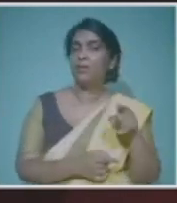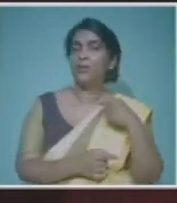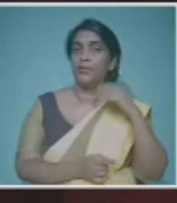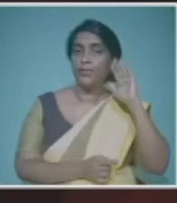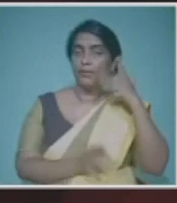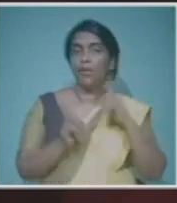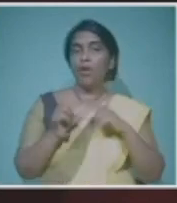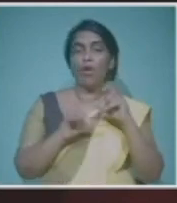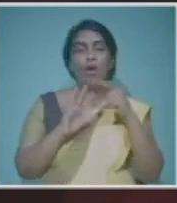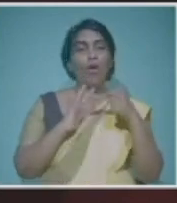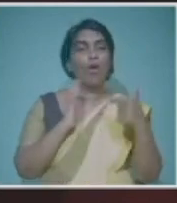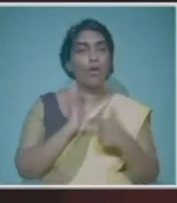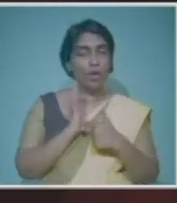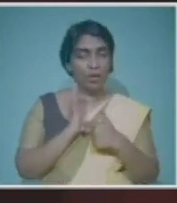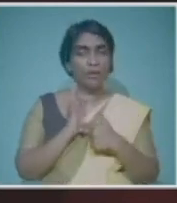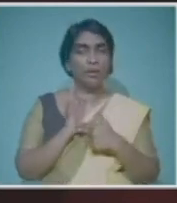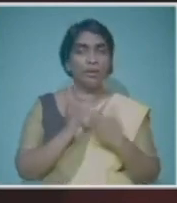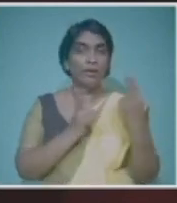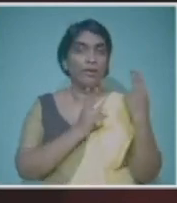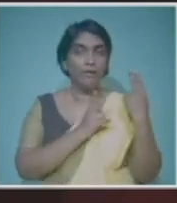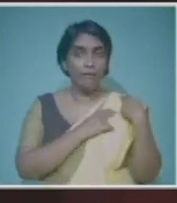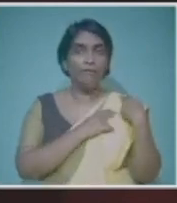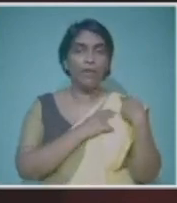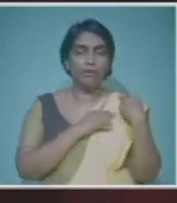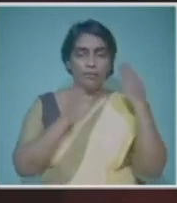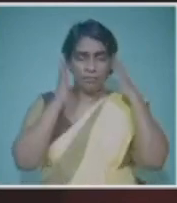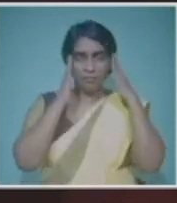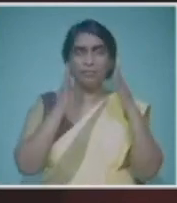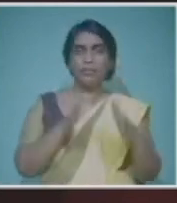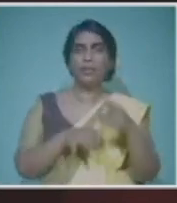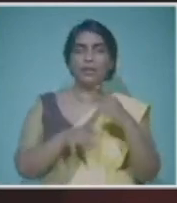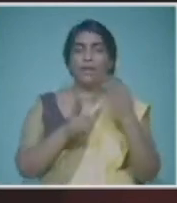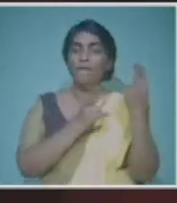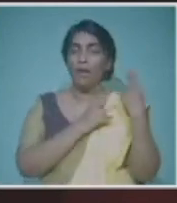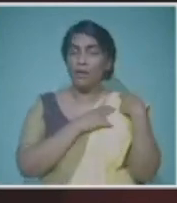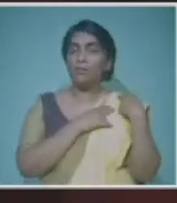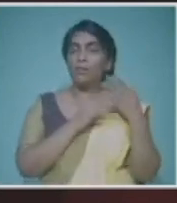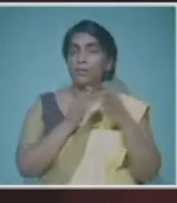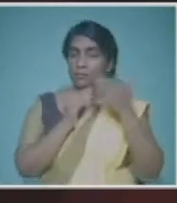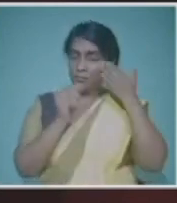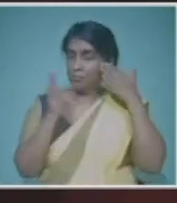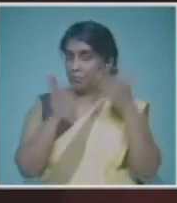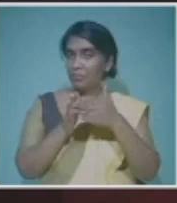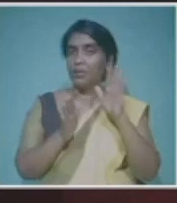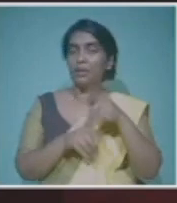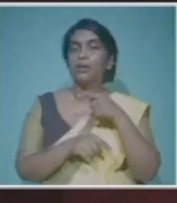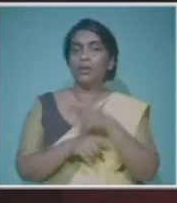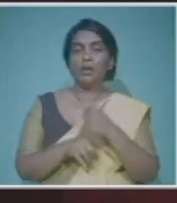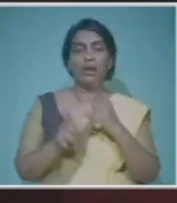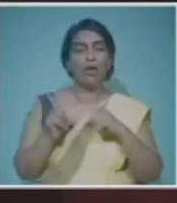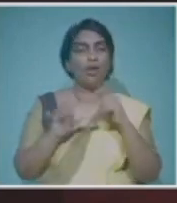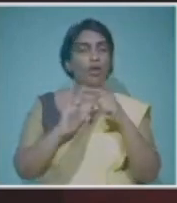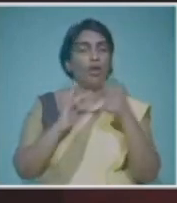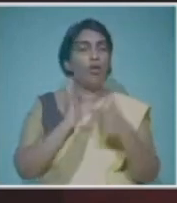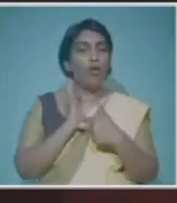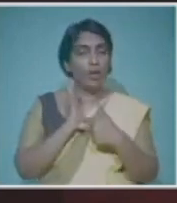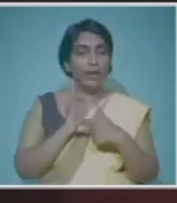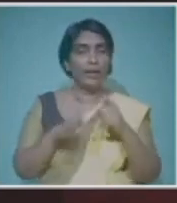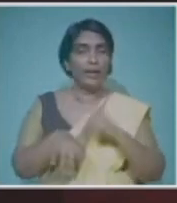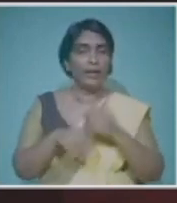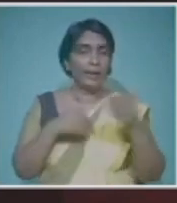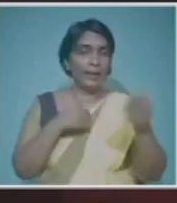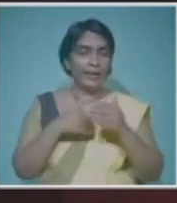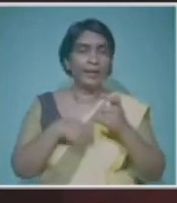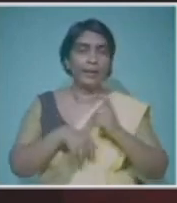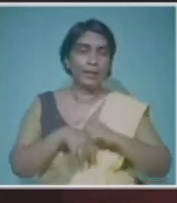විශේෂයෙන් විගණාධිපතිවරයාගේ තියෙනවා විෂයපතේ සීමා වීම කියලා. ඒ විෂයපතේ සීමා වීම වල තියෙනවා මෙම විගණනය සිදු කිරීමට කෙටි කාලයක්